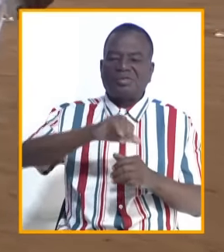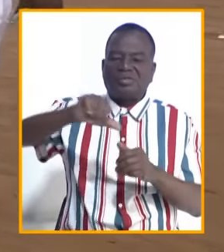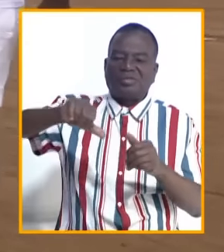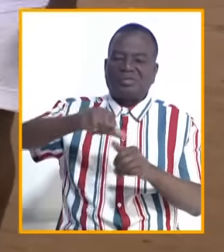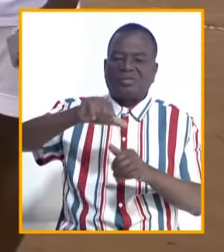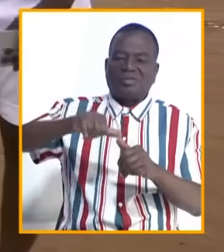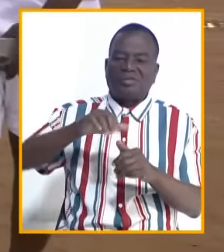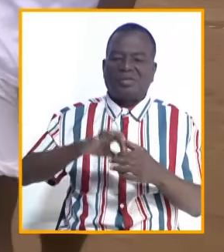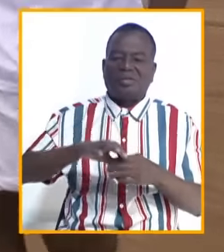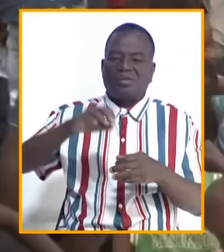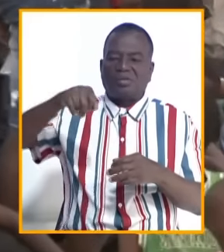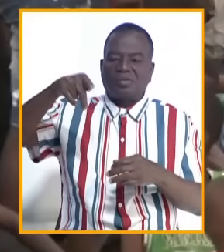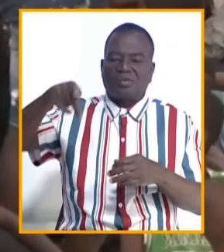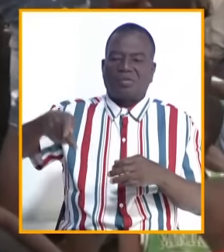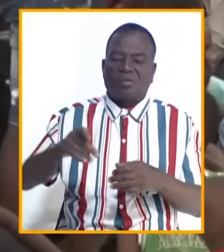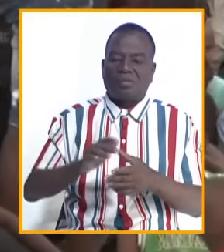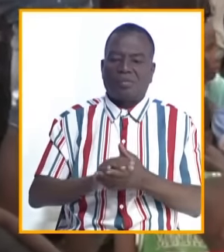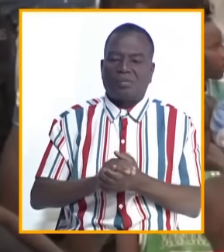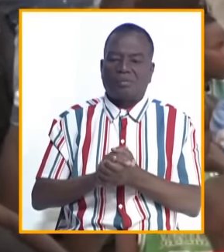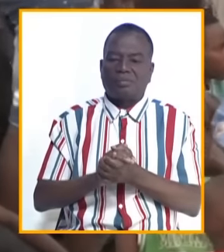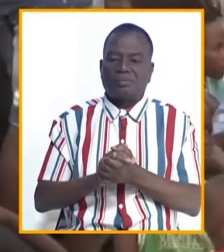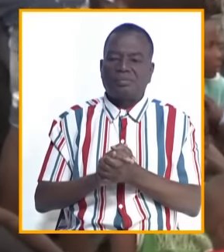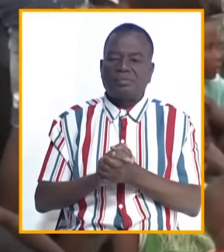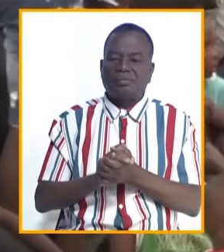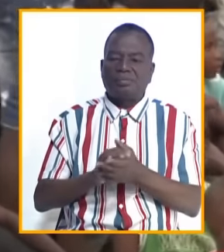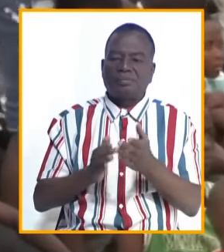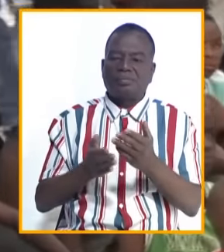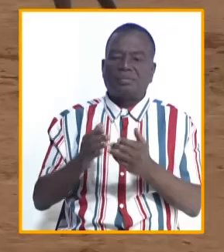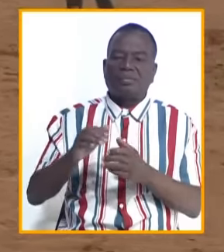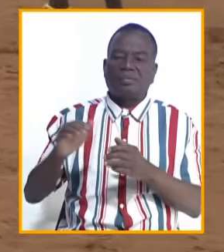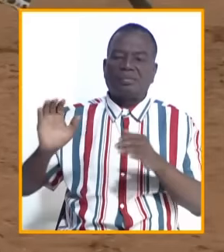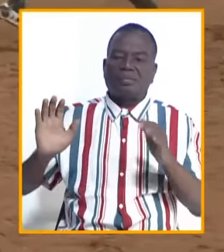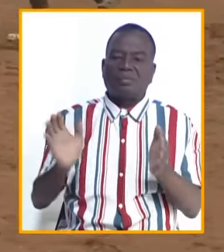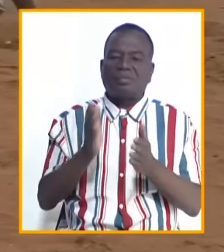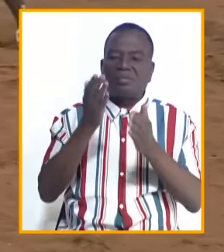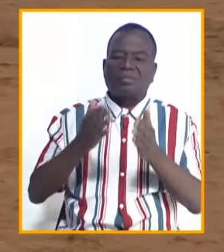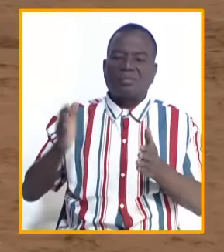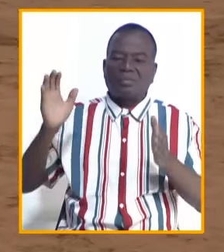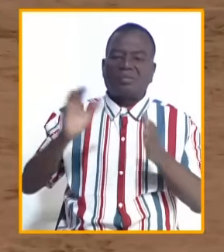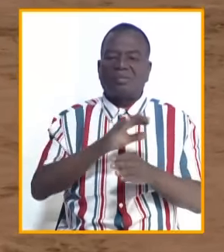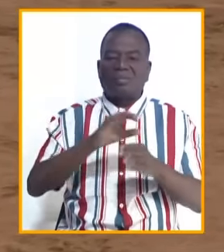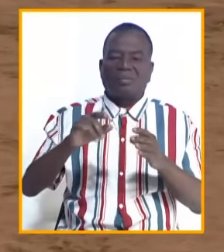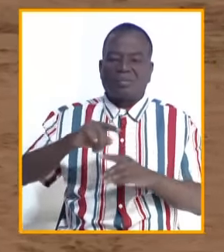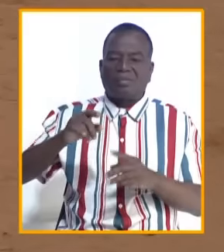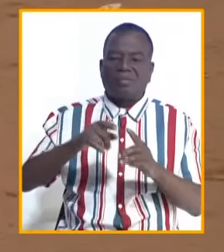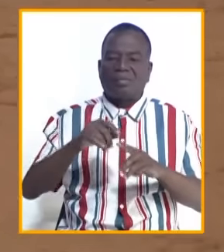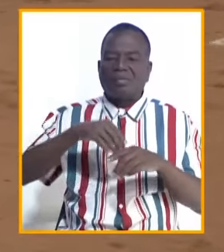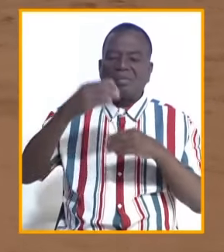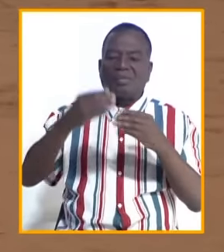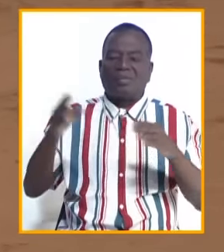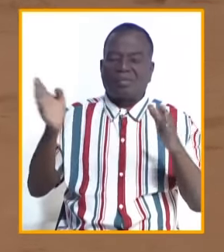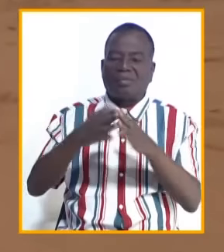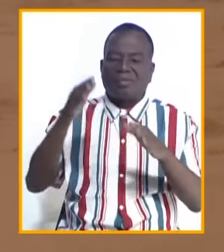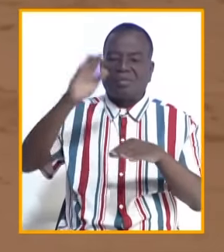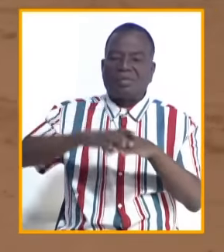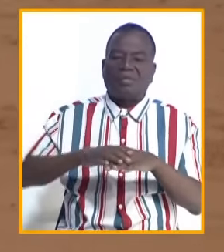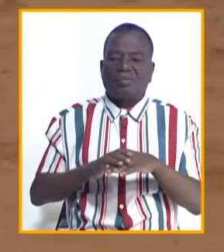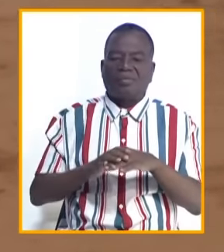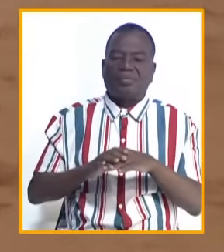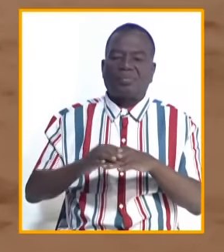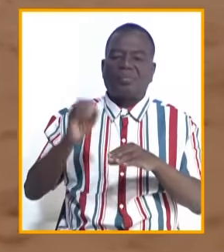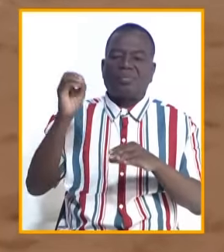Une ambiance électrique qui prend source à l'occasion de la finale du tournoi de la cohésion et de la paix de Yopougon Kilomètre 17.